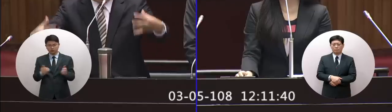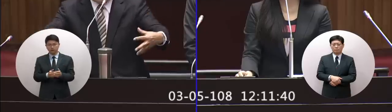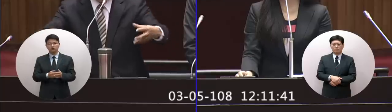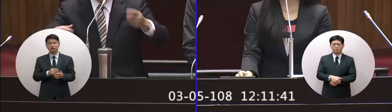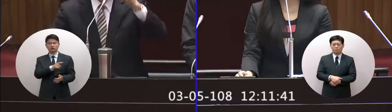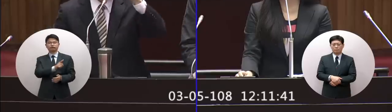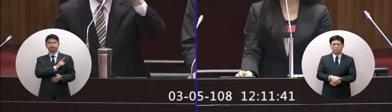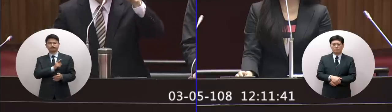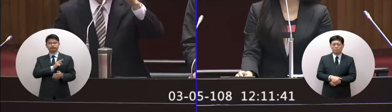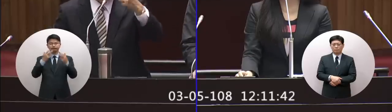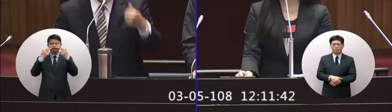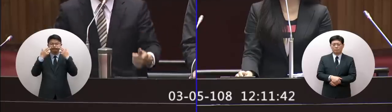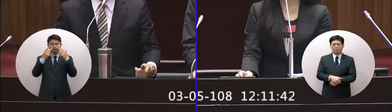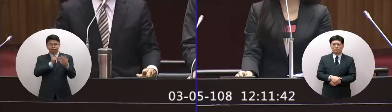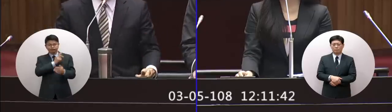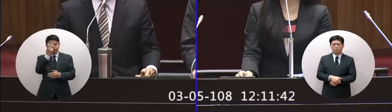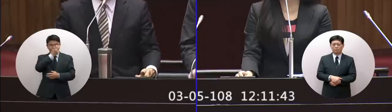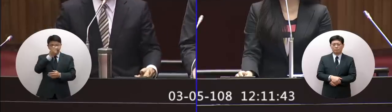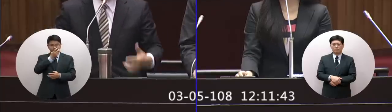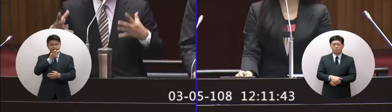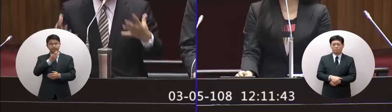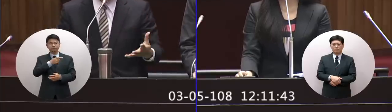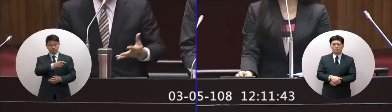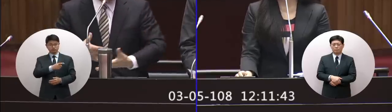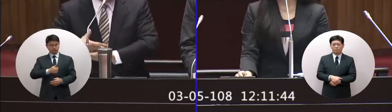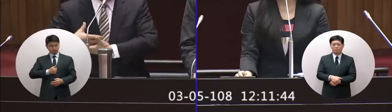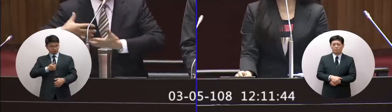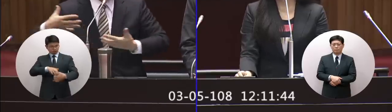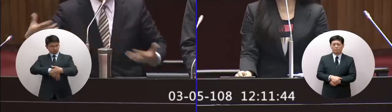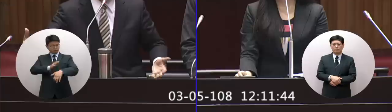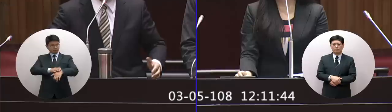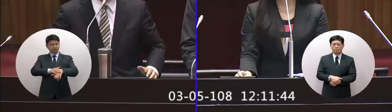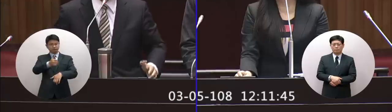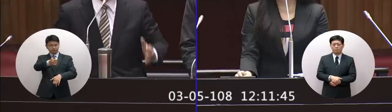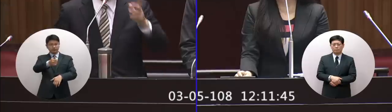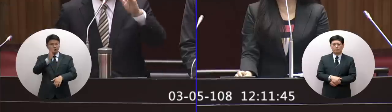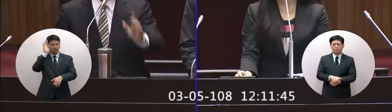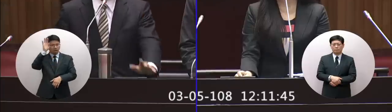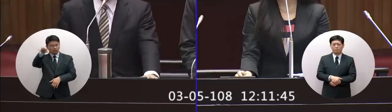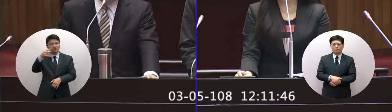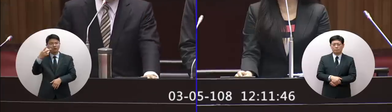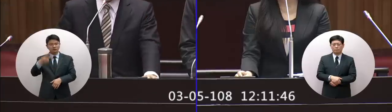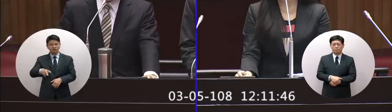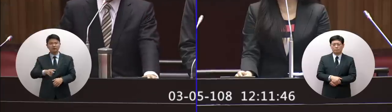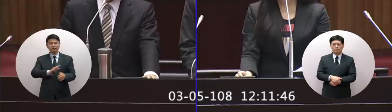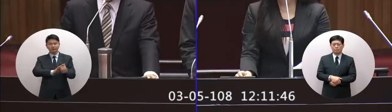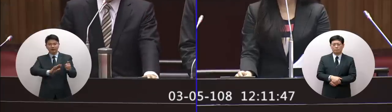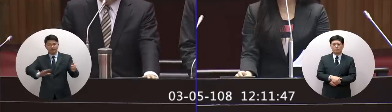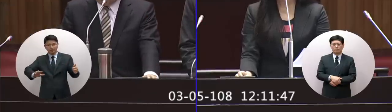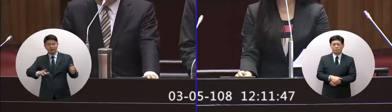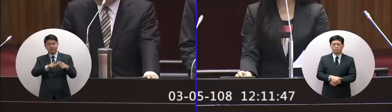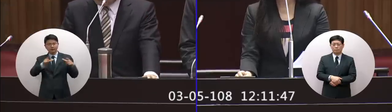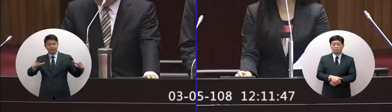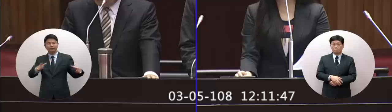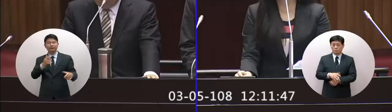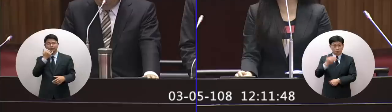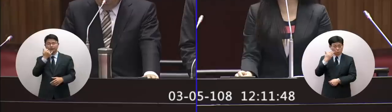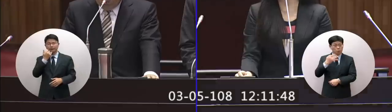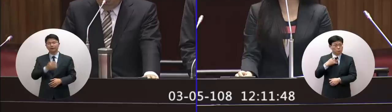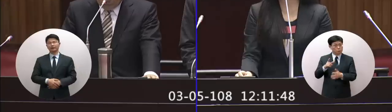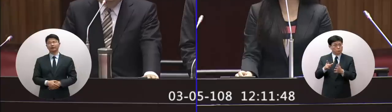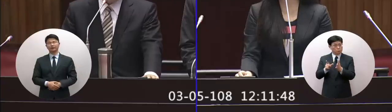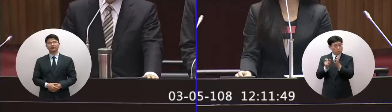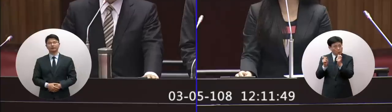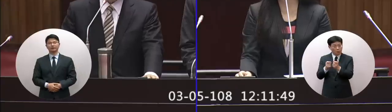自管理，而且是内行的管理，这个以后还可以扩展，我是觉得最好的。 好，所以如果短